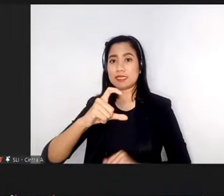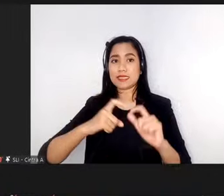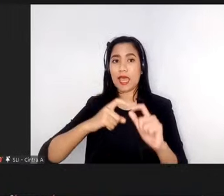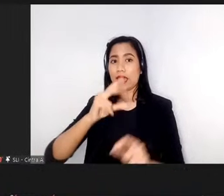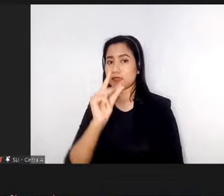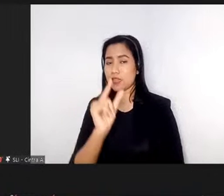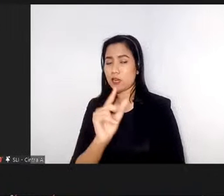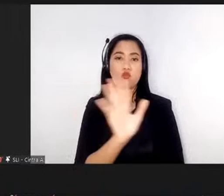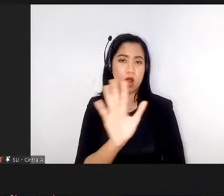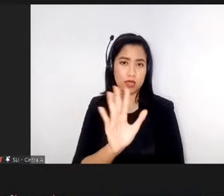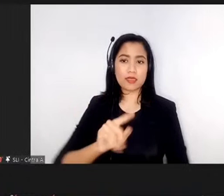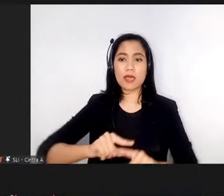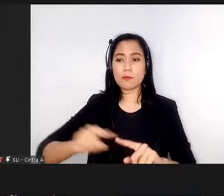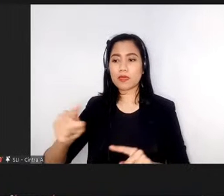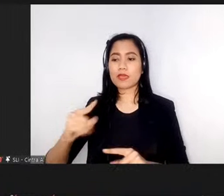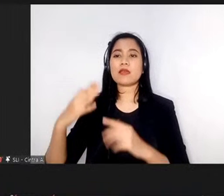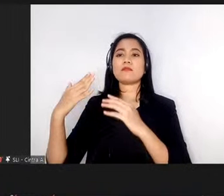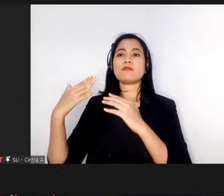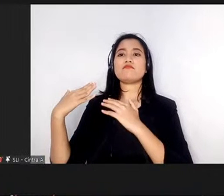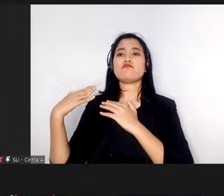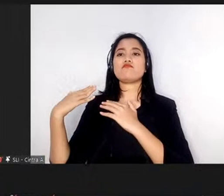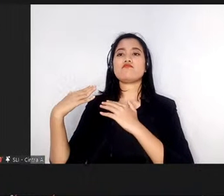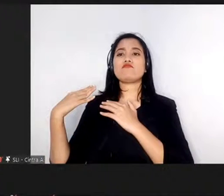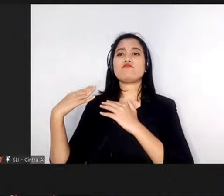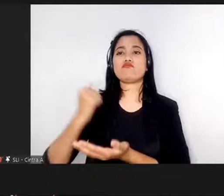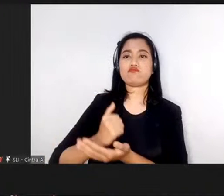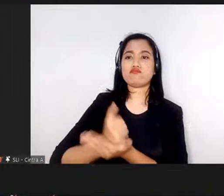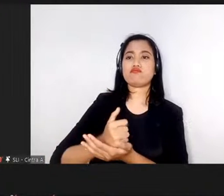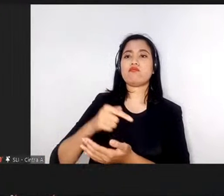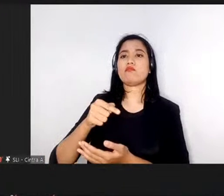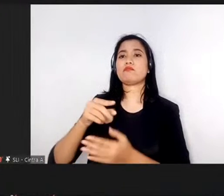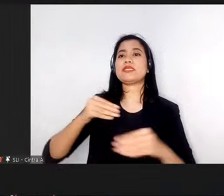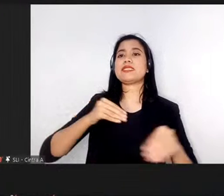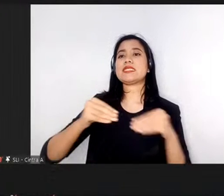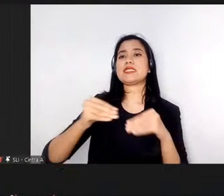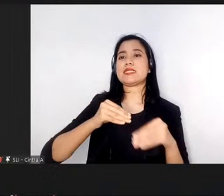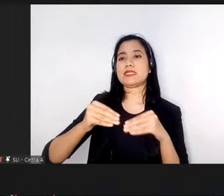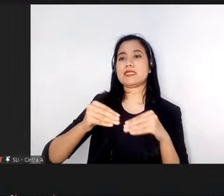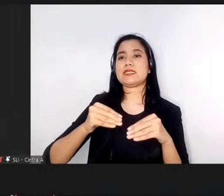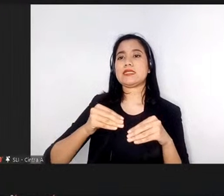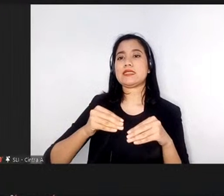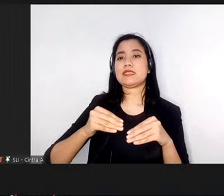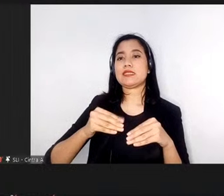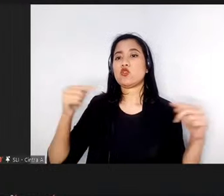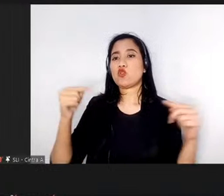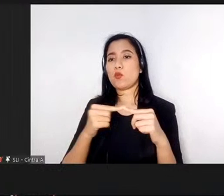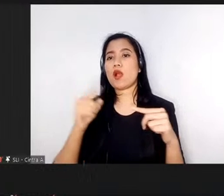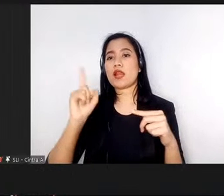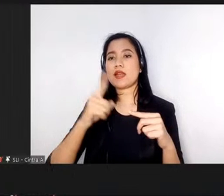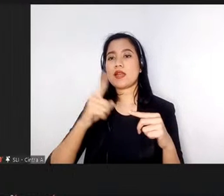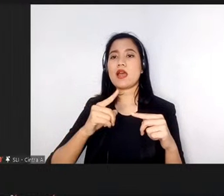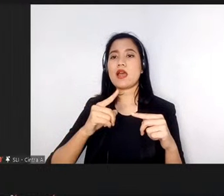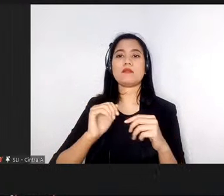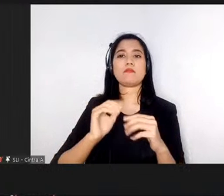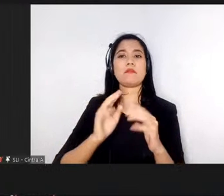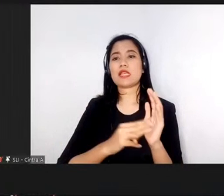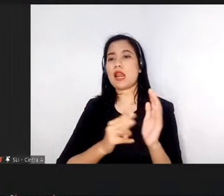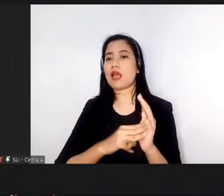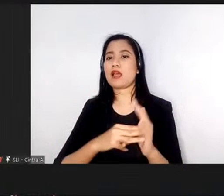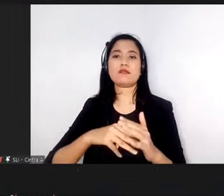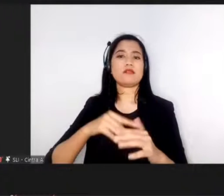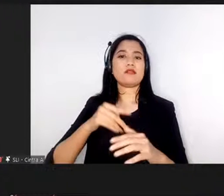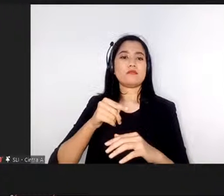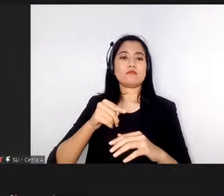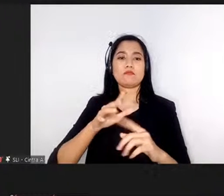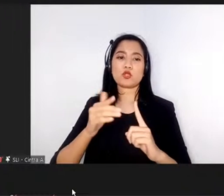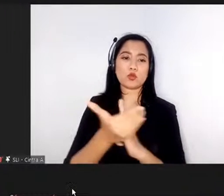perusahaan tapi responsible busis strategy atau RBC yang menyentuh juga isu-isu proteksi lingkungan perlindungan HAM